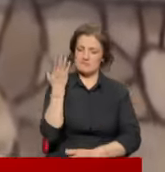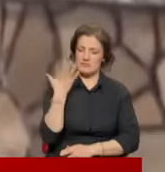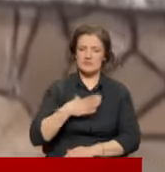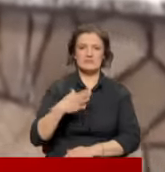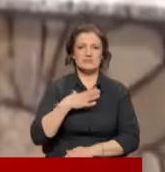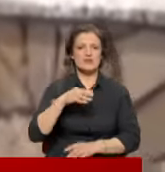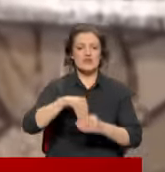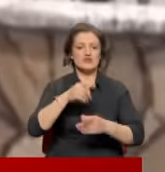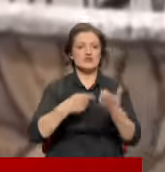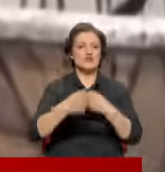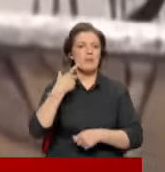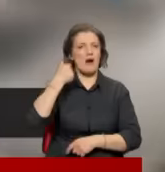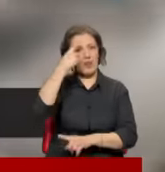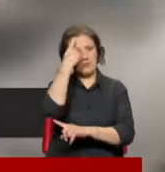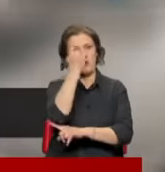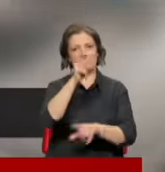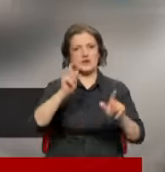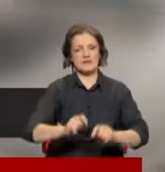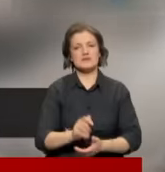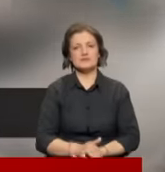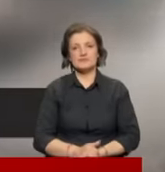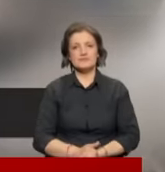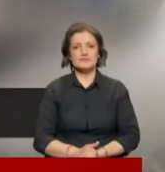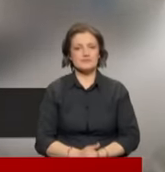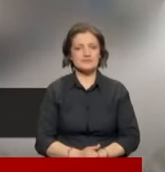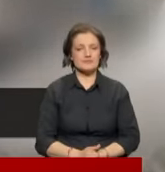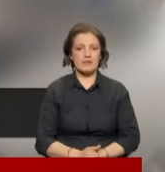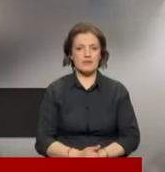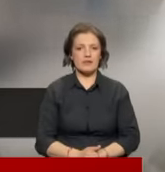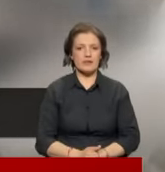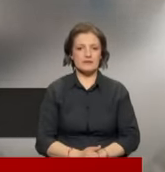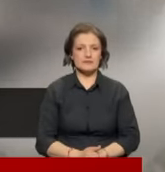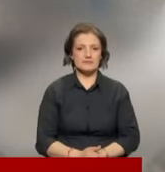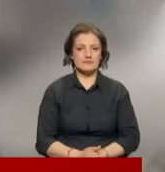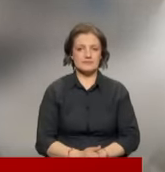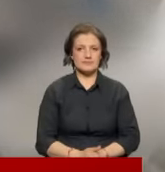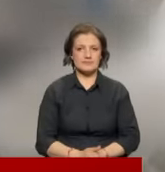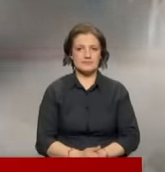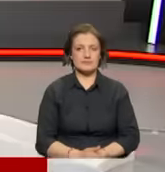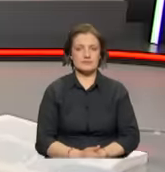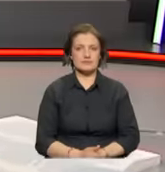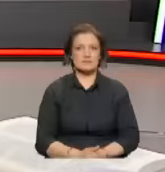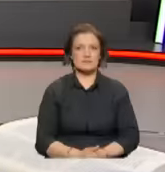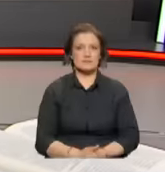için İçişleri Bakanlığı'na başvurdu. Ben adalet arıyorum. Tarafsız bir yargı istiyorum.